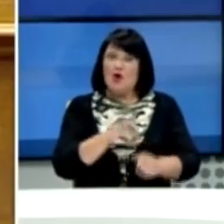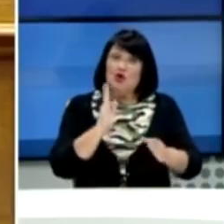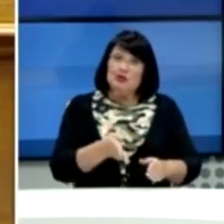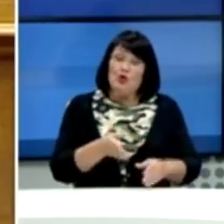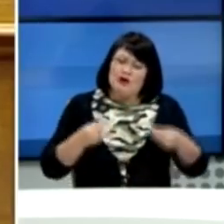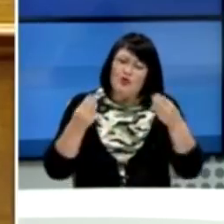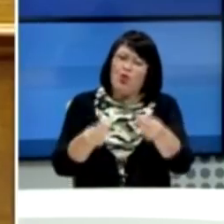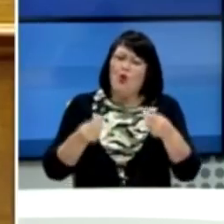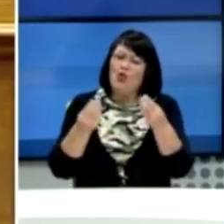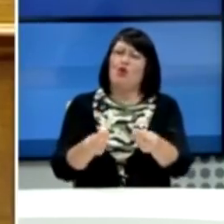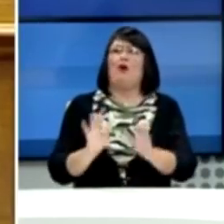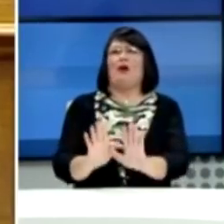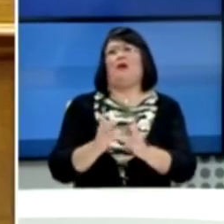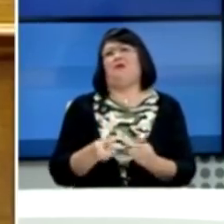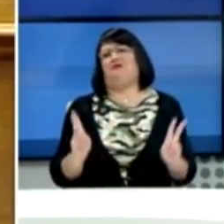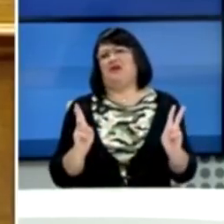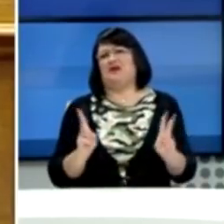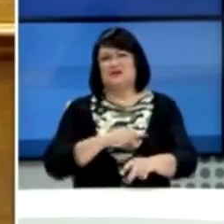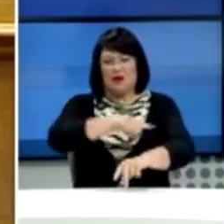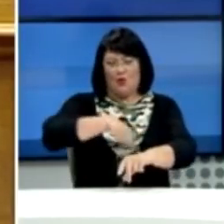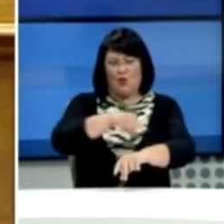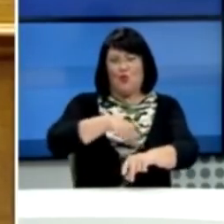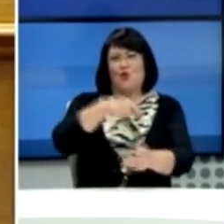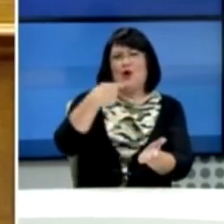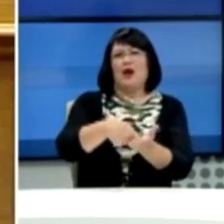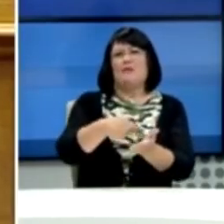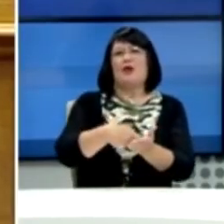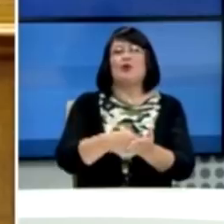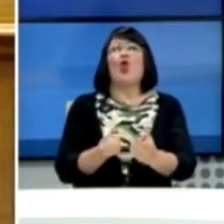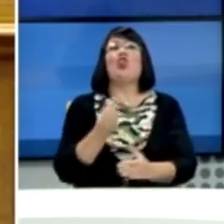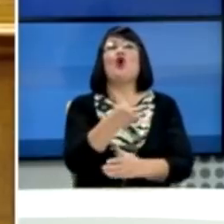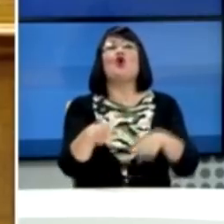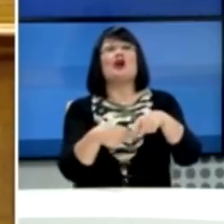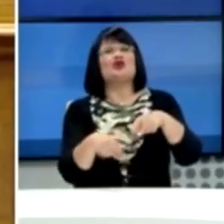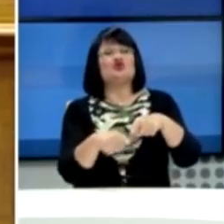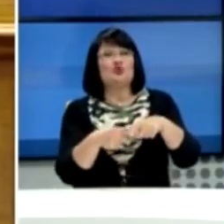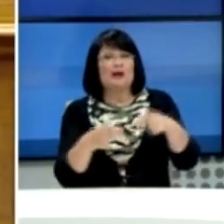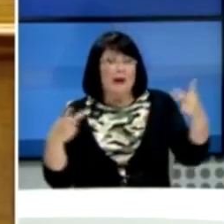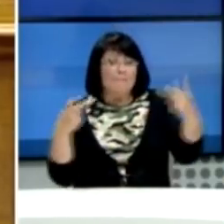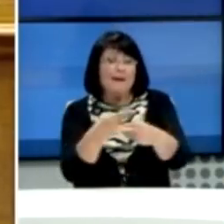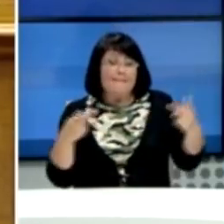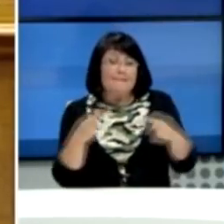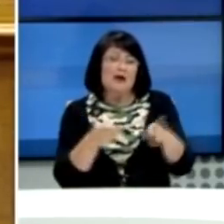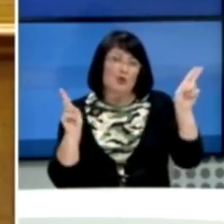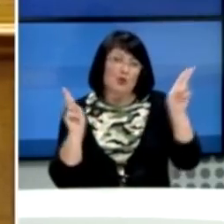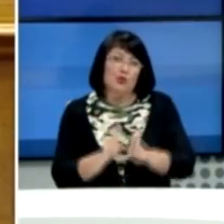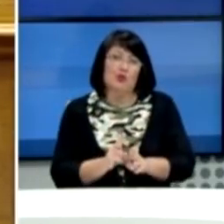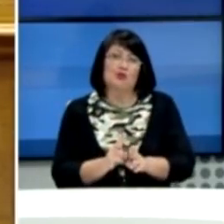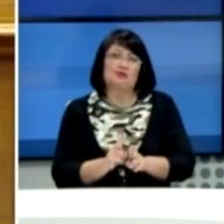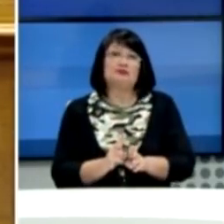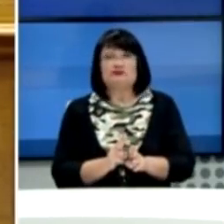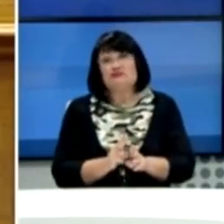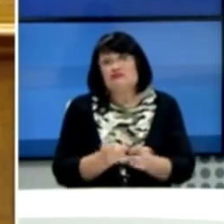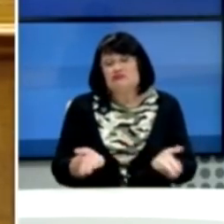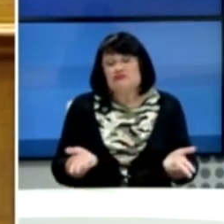τη χορτάσετε. Μετά τις υπερορίες, σειρά έχει το δώρο Χριστουγέννων που θα το πετσοκόψετε για όσους